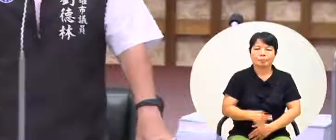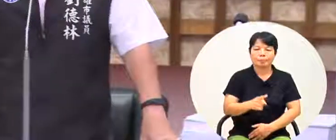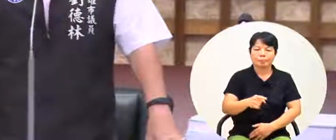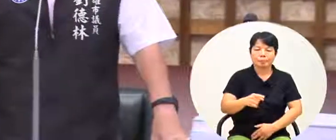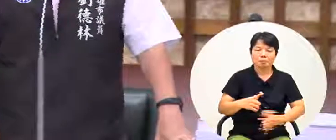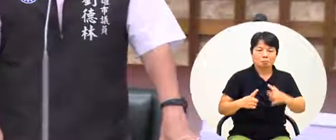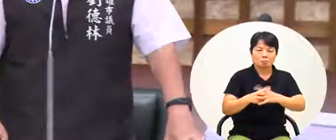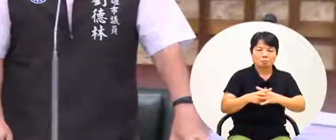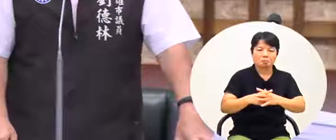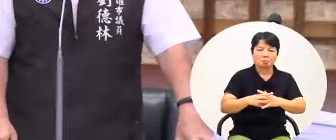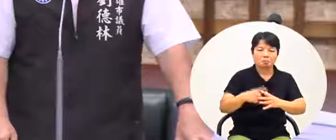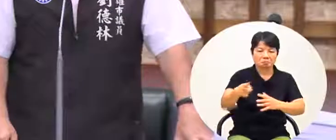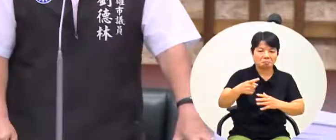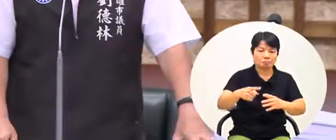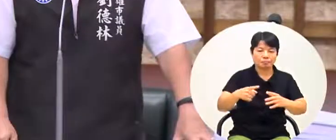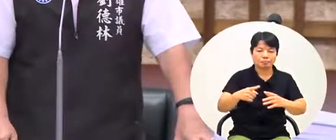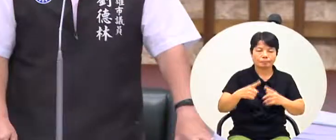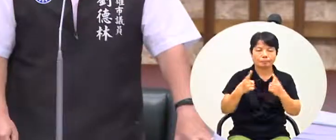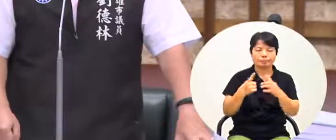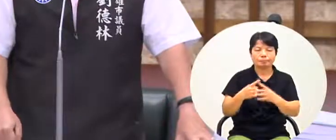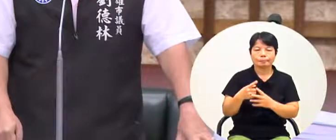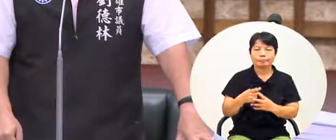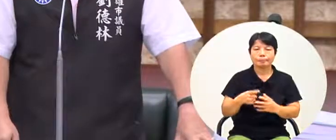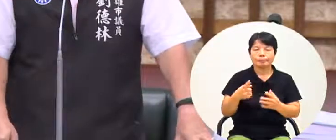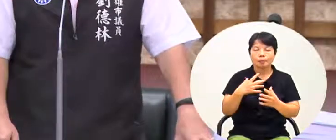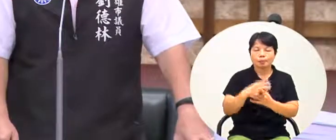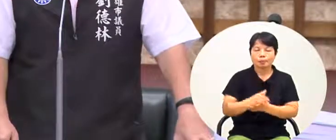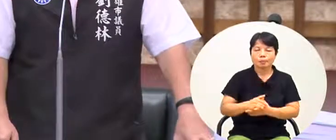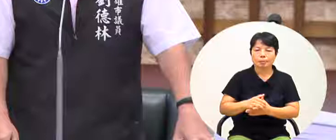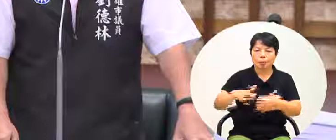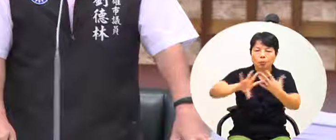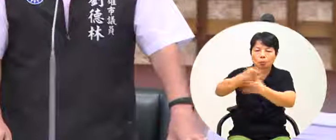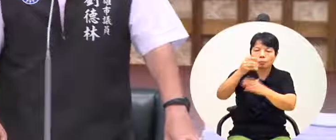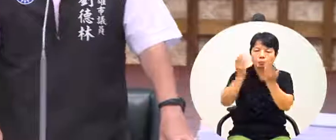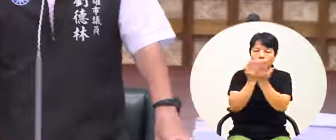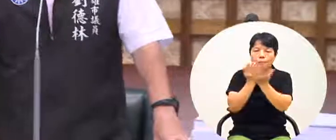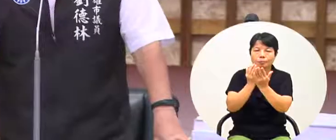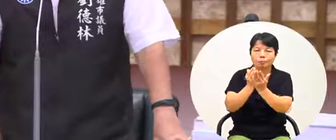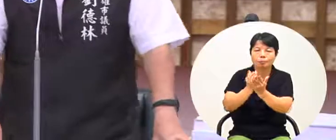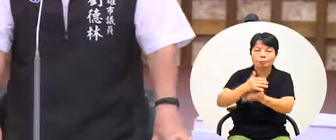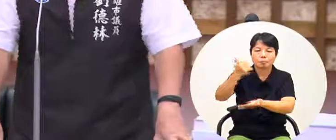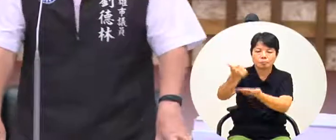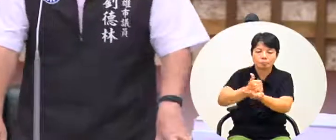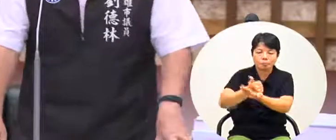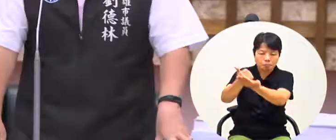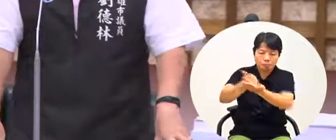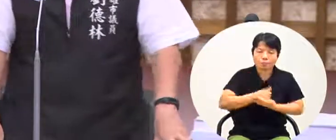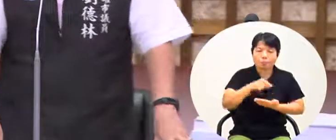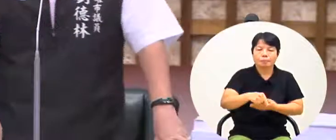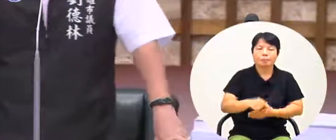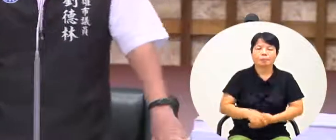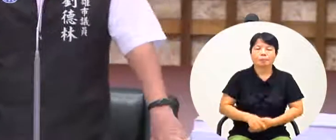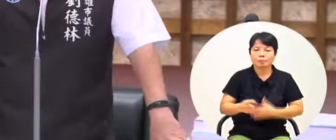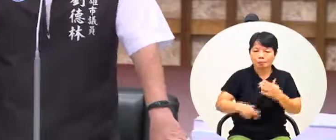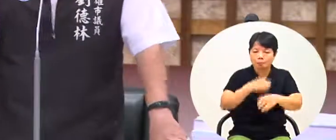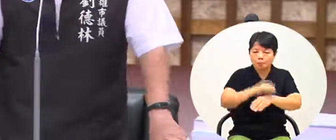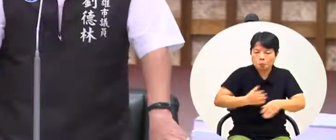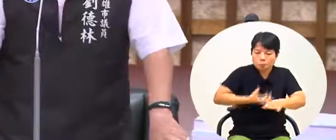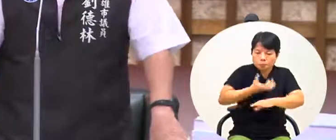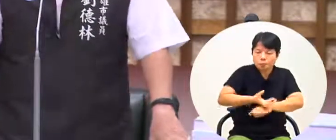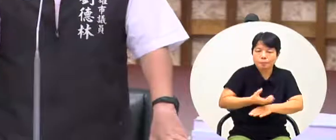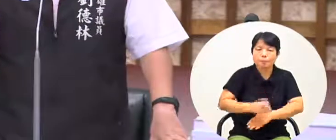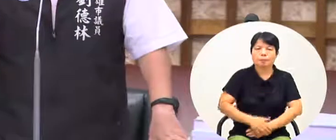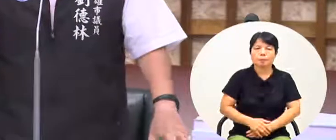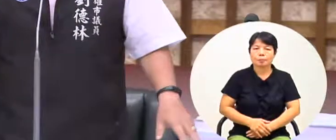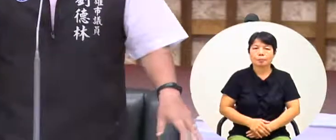这个留学回国要施展你的长才。在这个长才，我们一直在讲我们尤其在市长施政报告